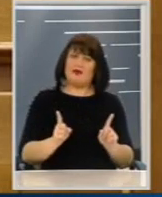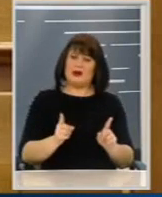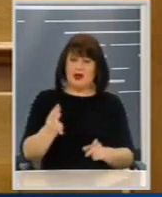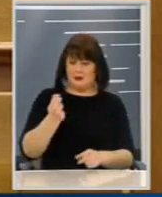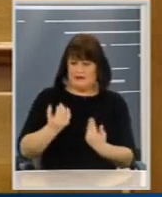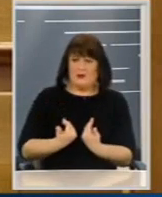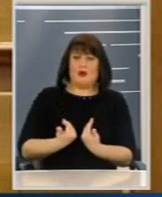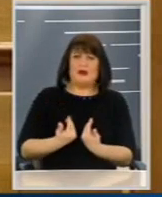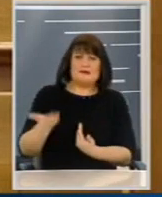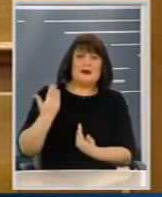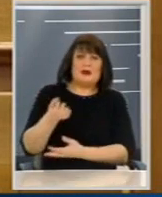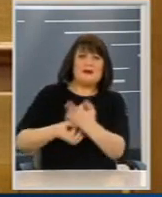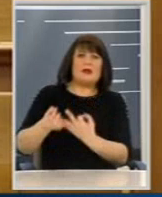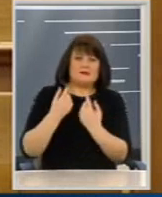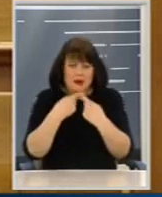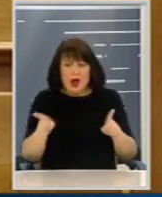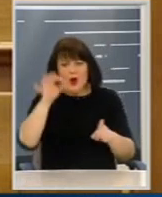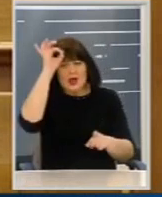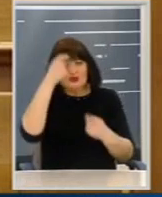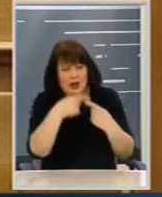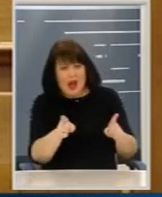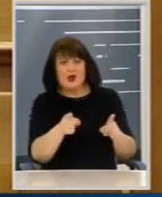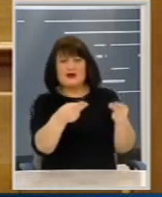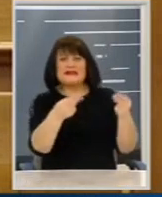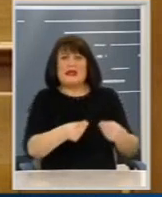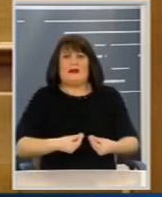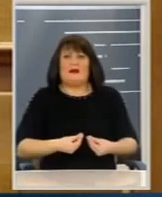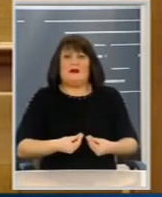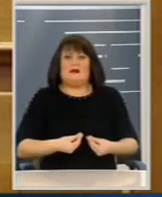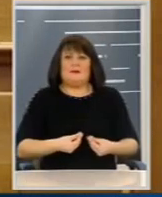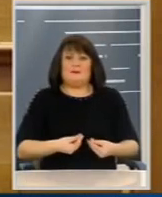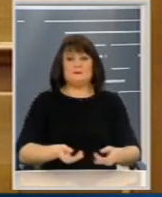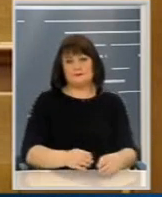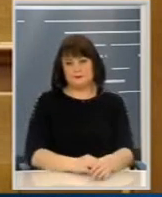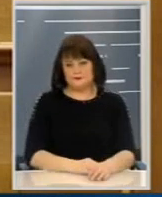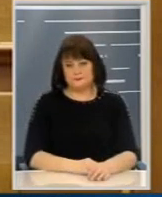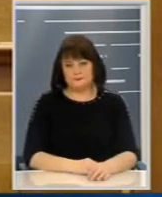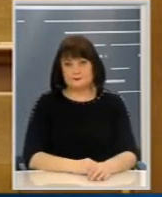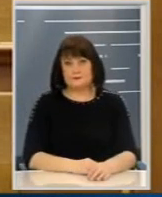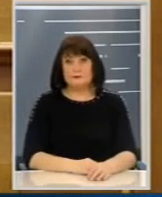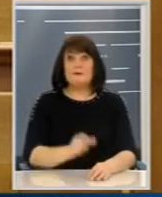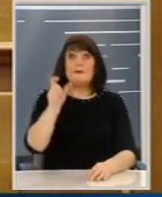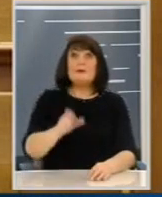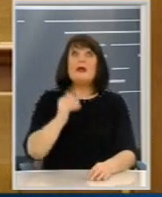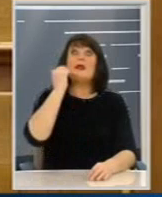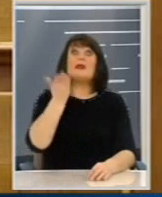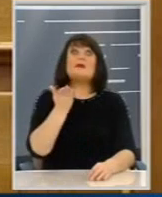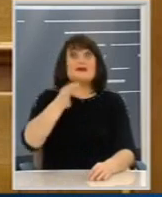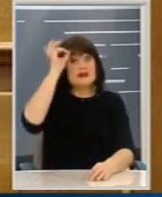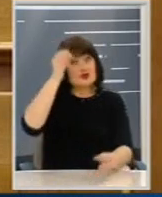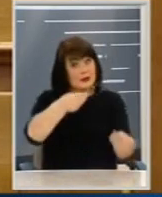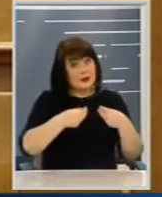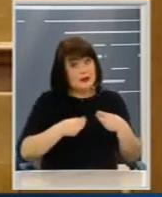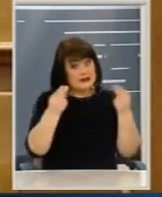οποία εσείς επικαλείστε, χωρίς όμως ουσιαστικά στοιχεία. Εκτός αν αμφισβητείτε τα στοιχεία της ελληνικής